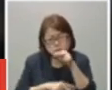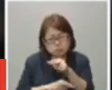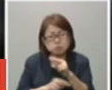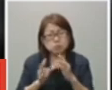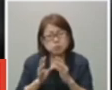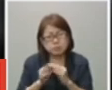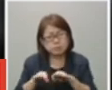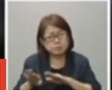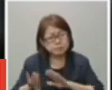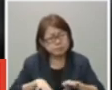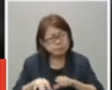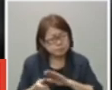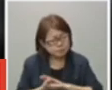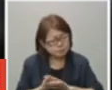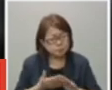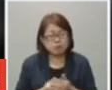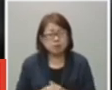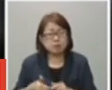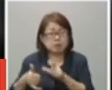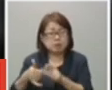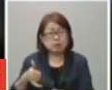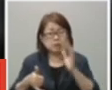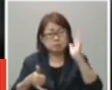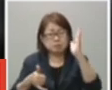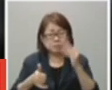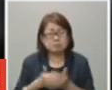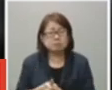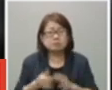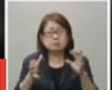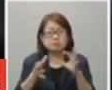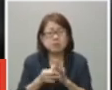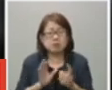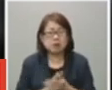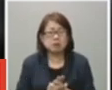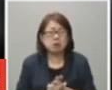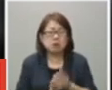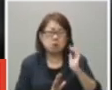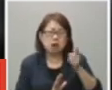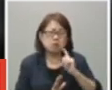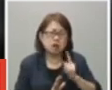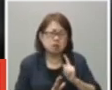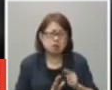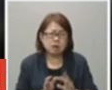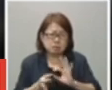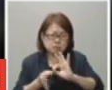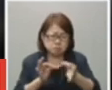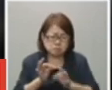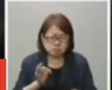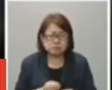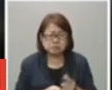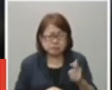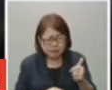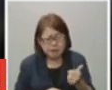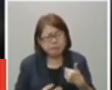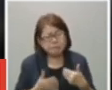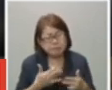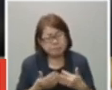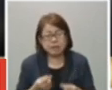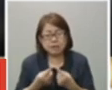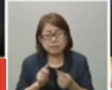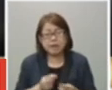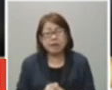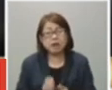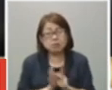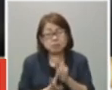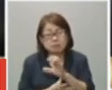ผมไม่ขออนุญาตประท้วงครับเคารพในการอภิปรายในเนื้อหาของการอภิปรายครับแต่ในขณะเดียวกันข้อ19